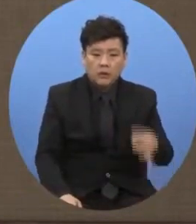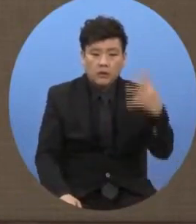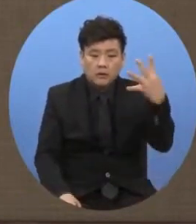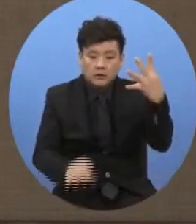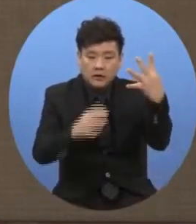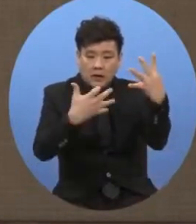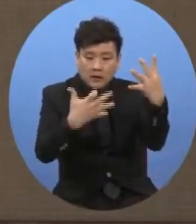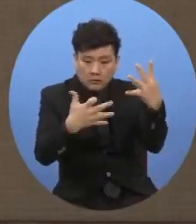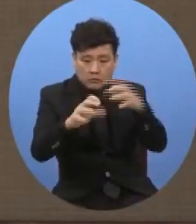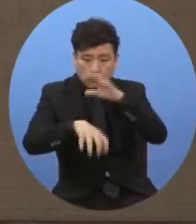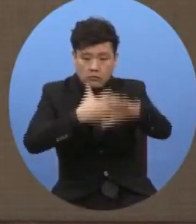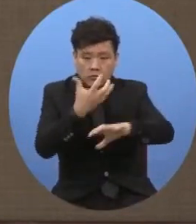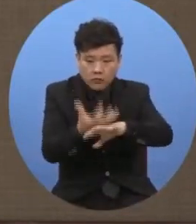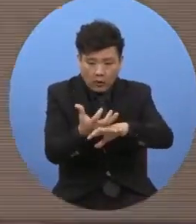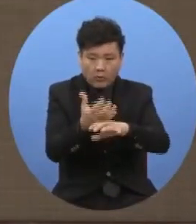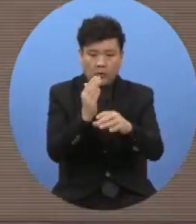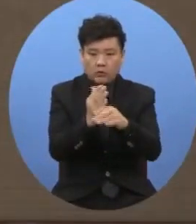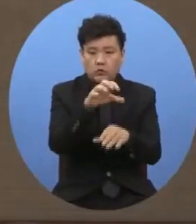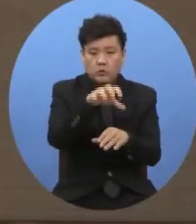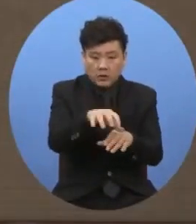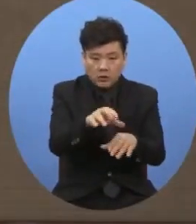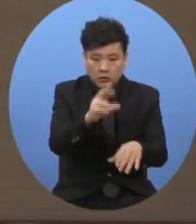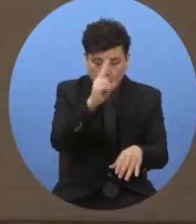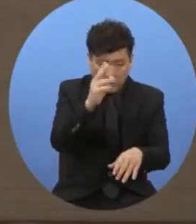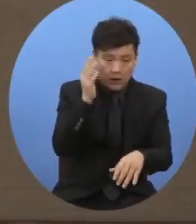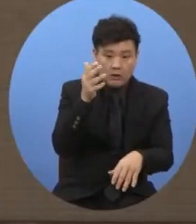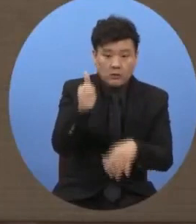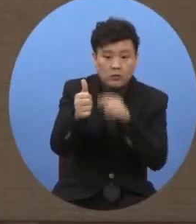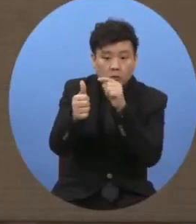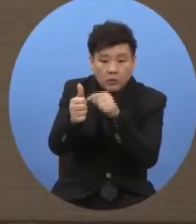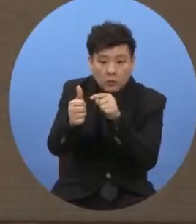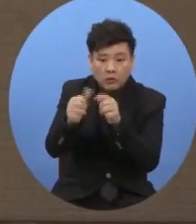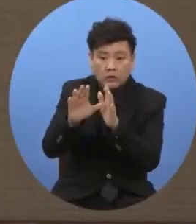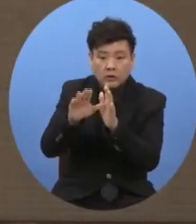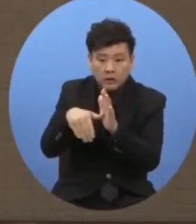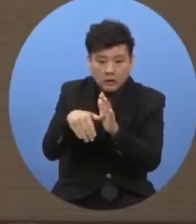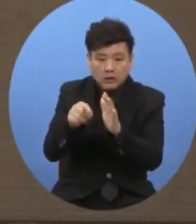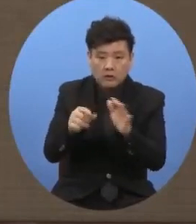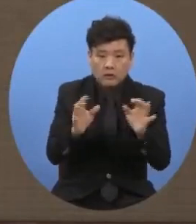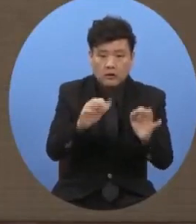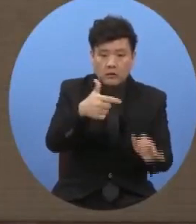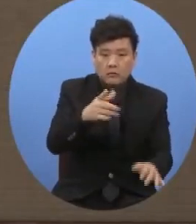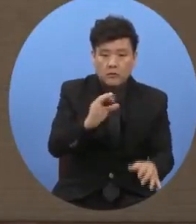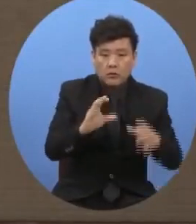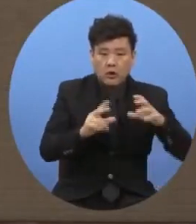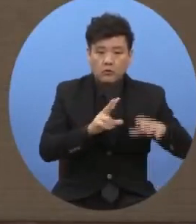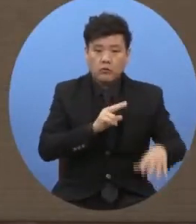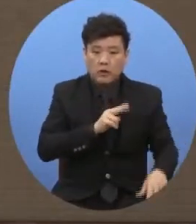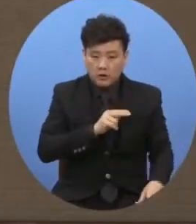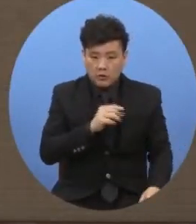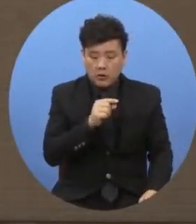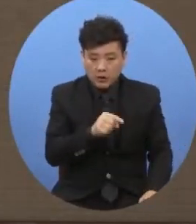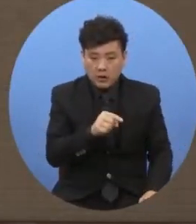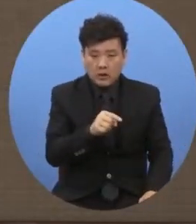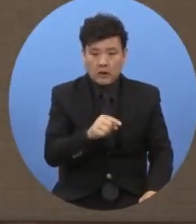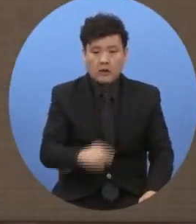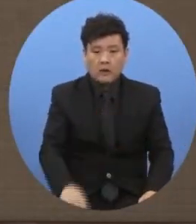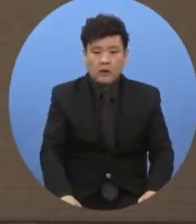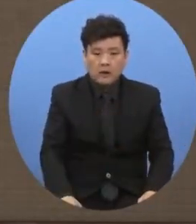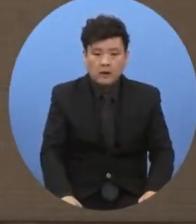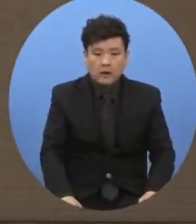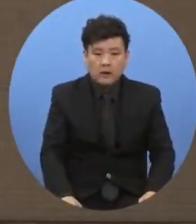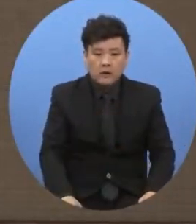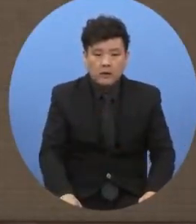혁명의 중심지였습니다. 박정희 정권 시절에는 여기 단상에서 김두한 국회의원이 사카린 밀수사건에 항의한다면서